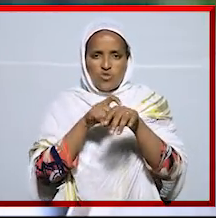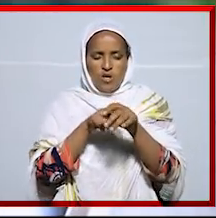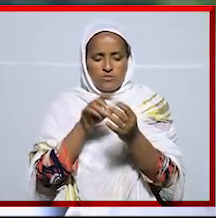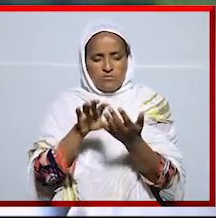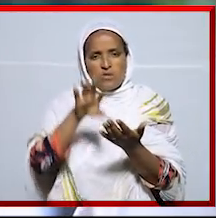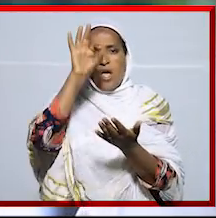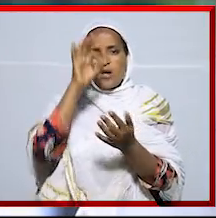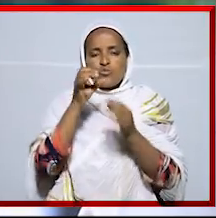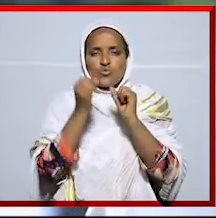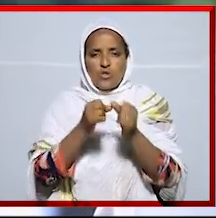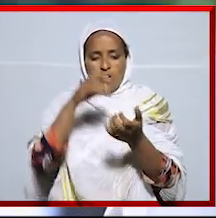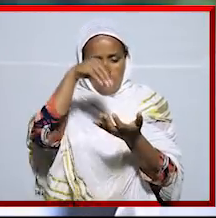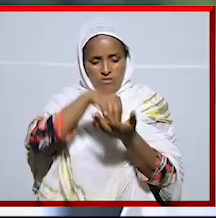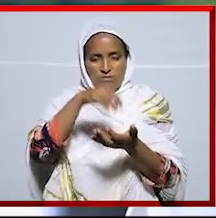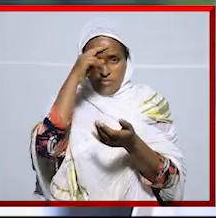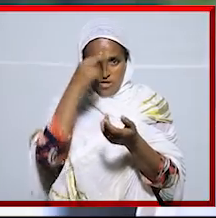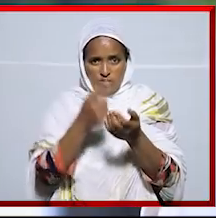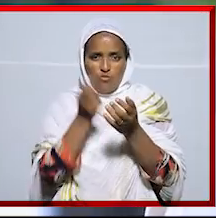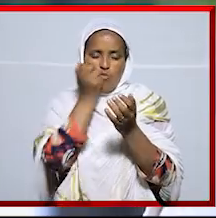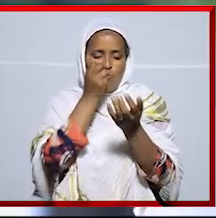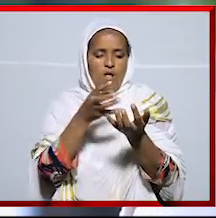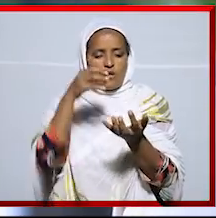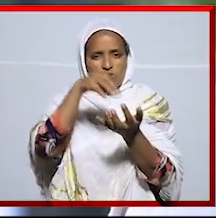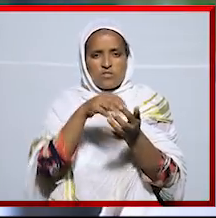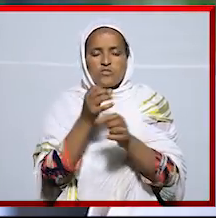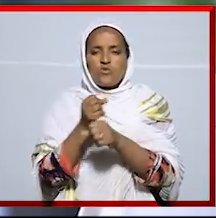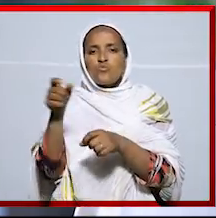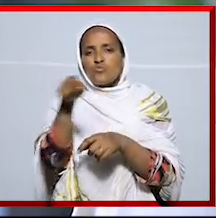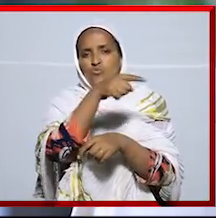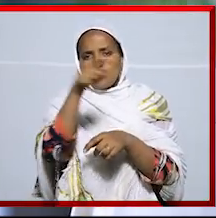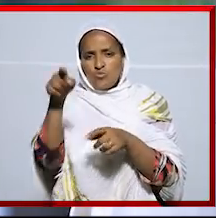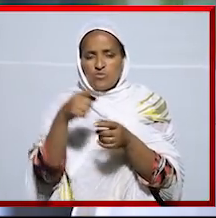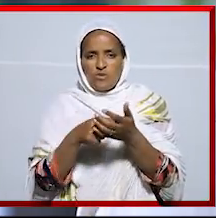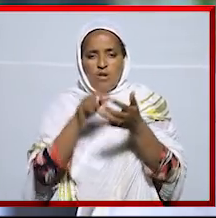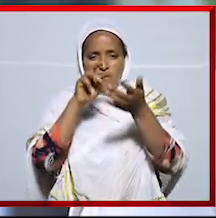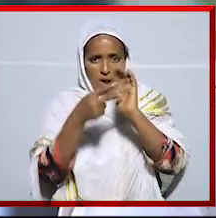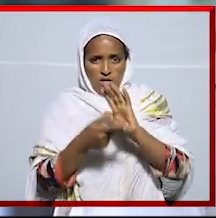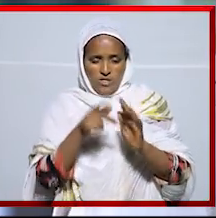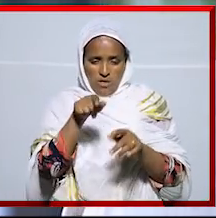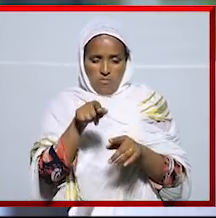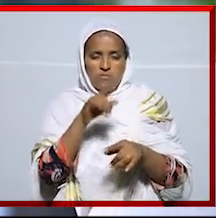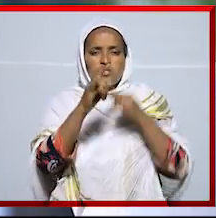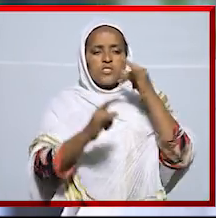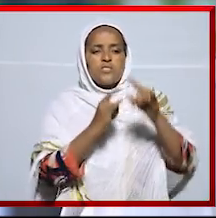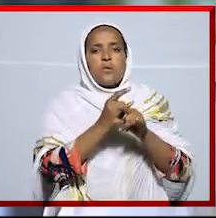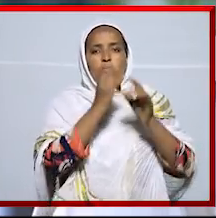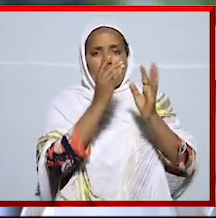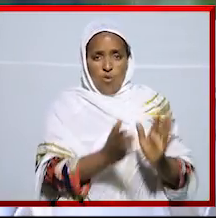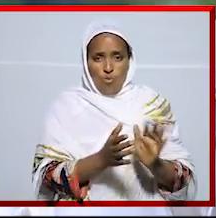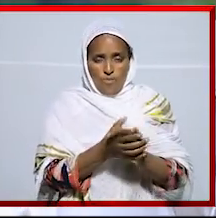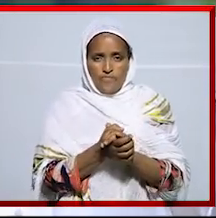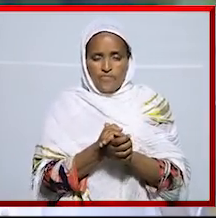በምንፈልገው ሰዓት ልናገኘው ስለምንችል ሞባይላችን ላይ አስጭነን ዞረዋል which means ዘመናዊን ያው ከ